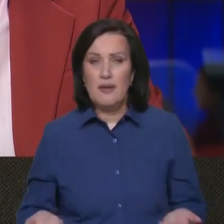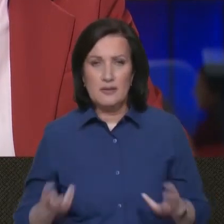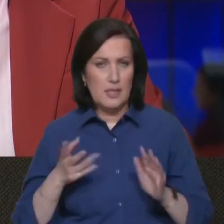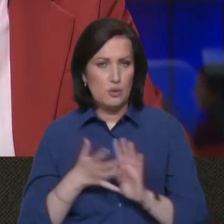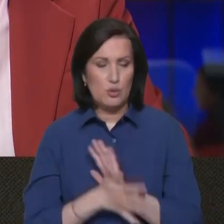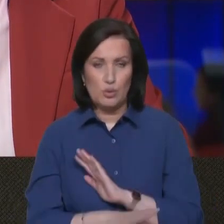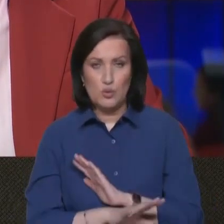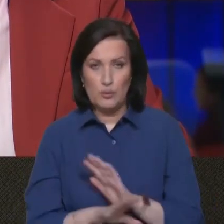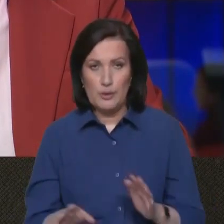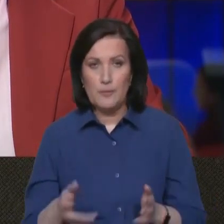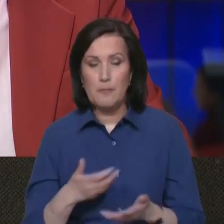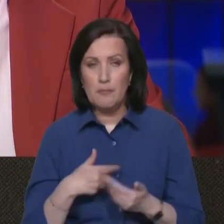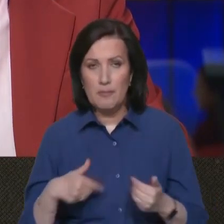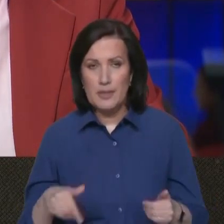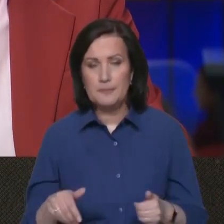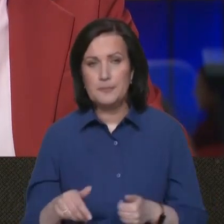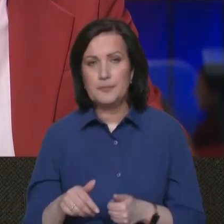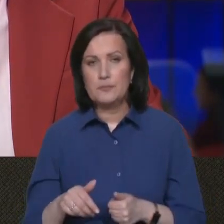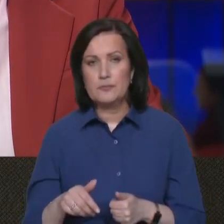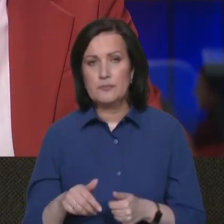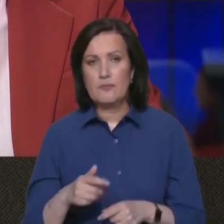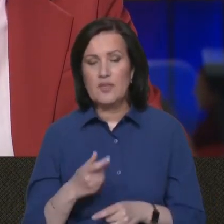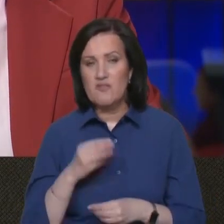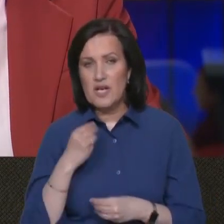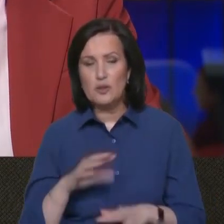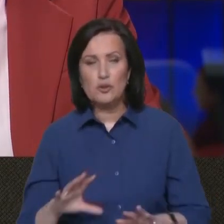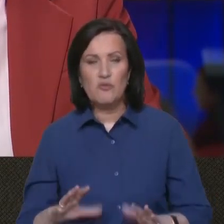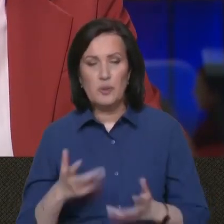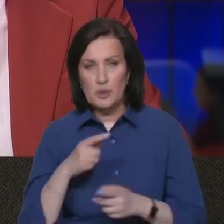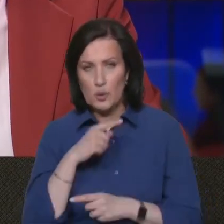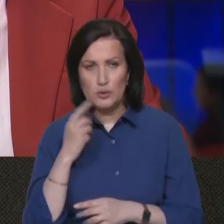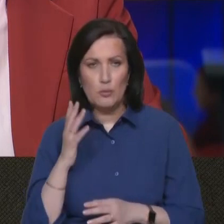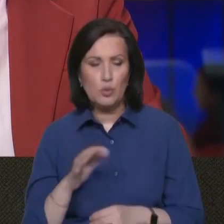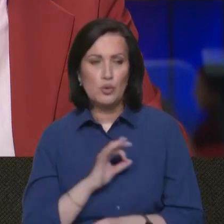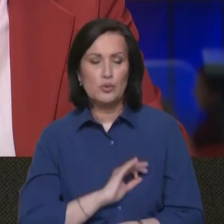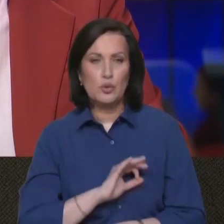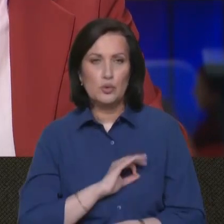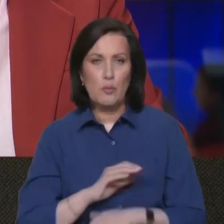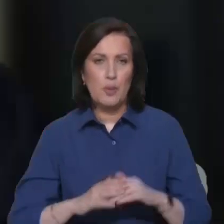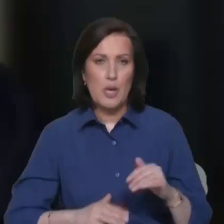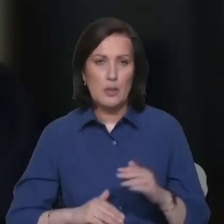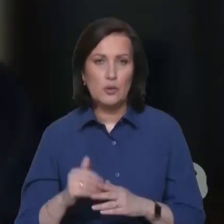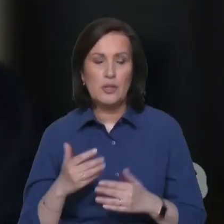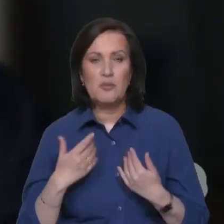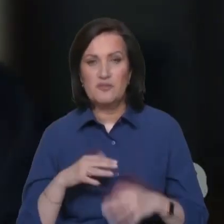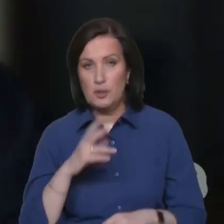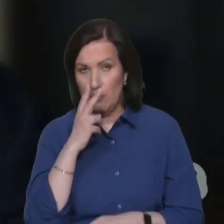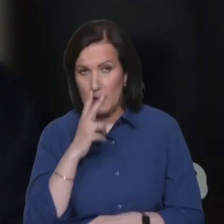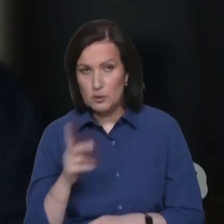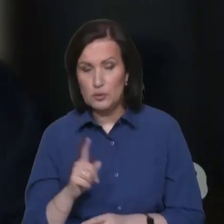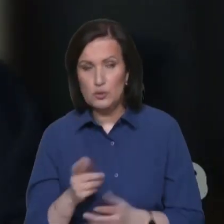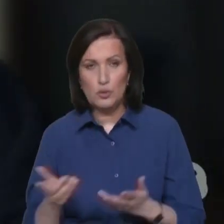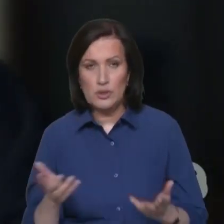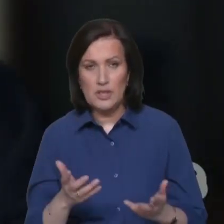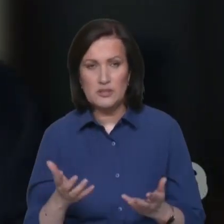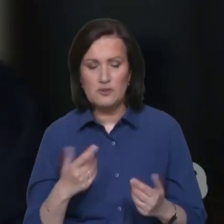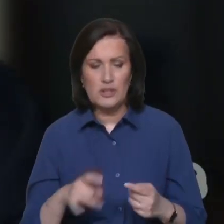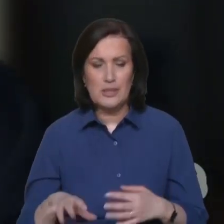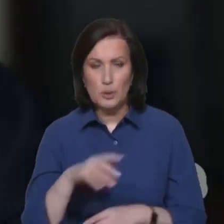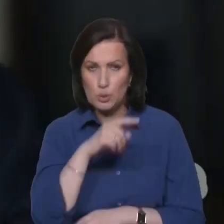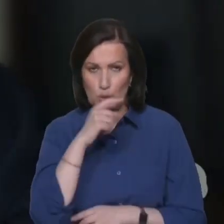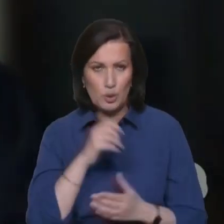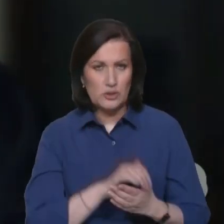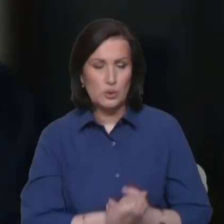не зрозуміло. Тобто ми в кращому випадку росіяни будуть застосовувати практику, яку ми вже бачили, що десь вже на